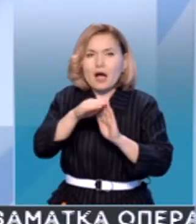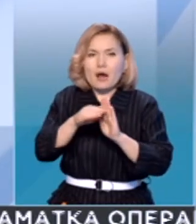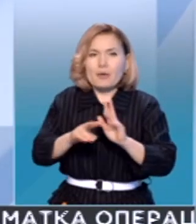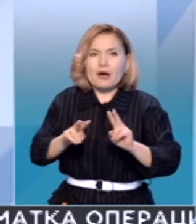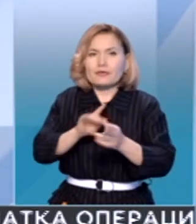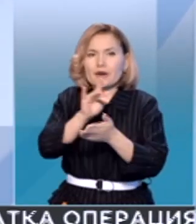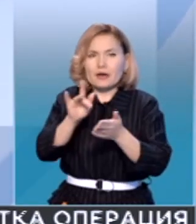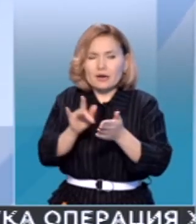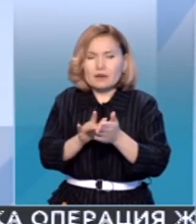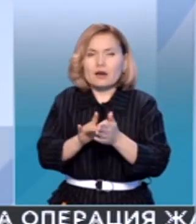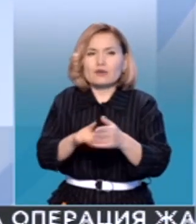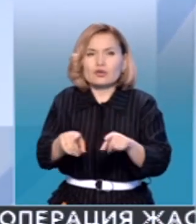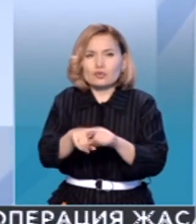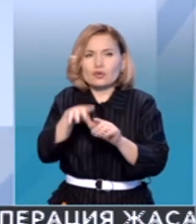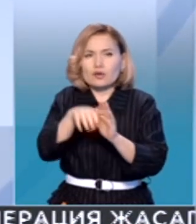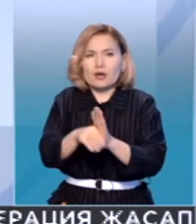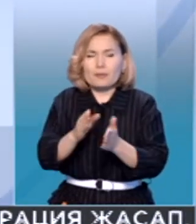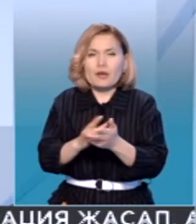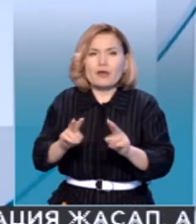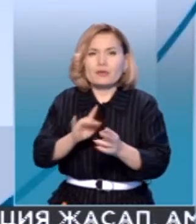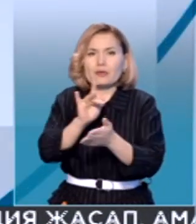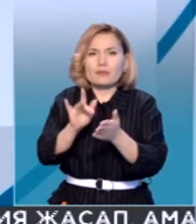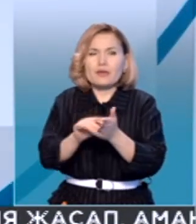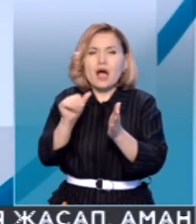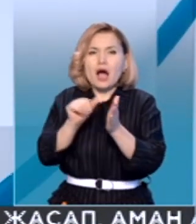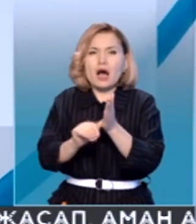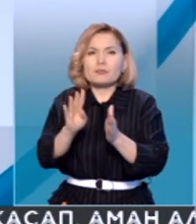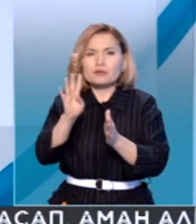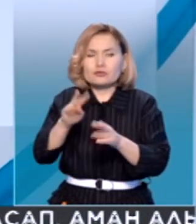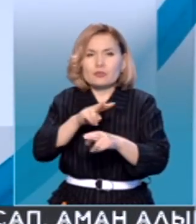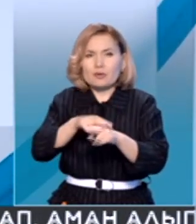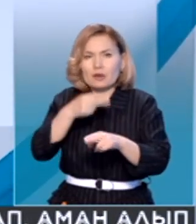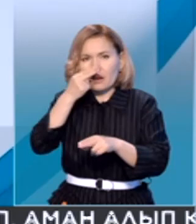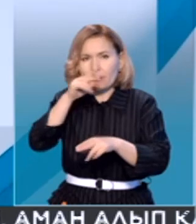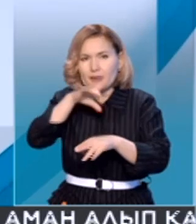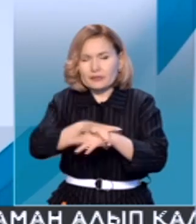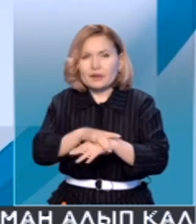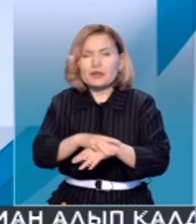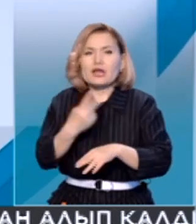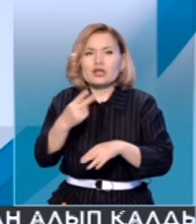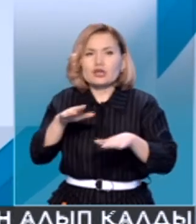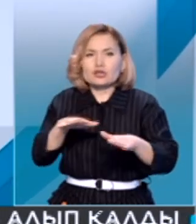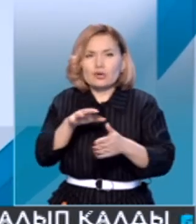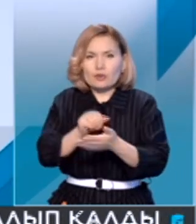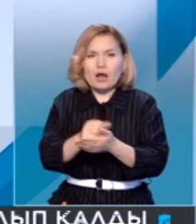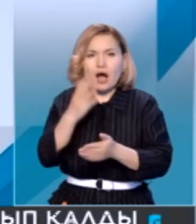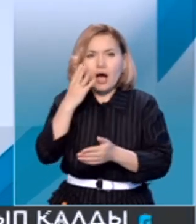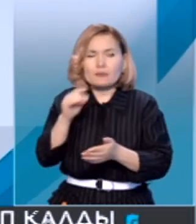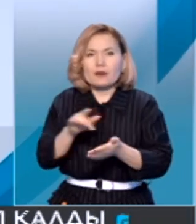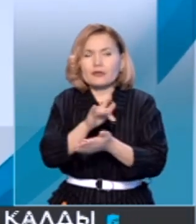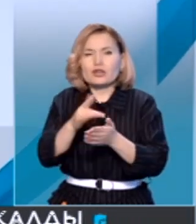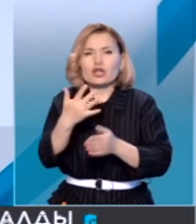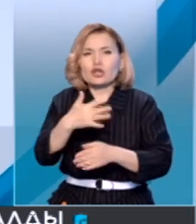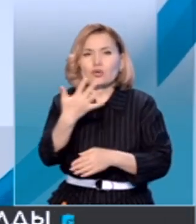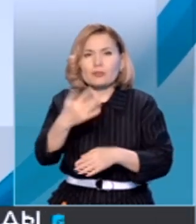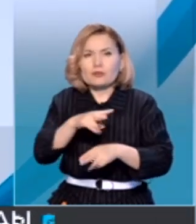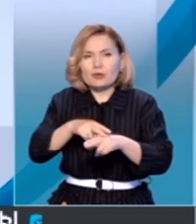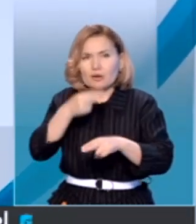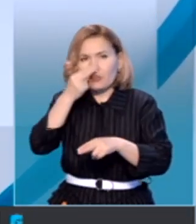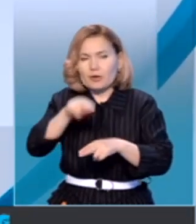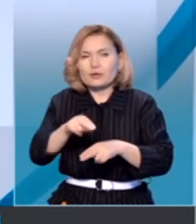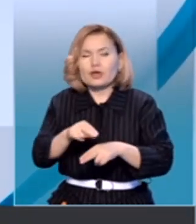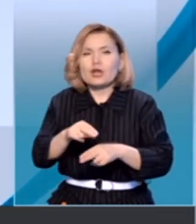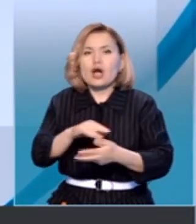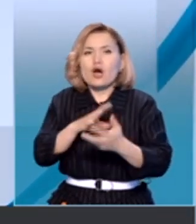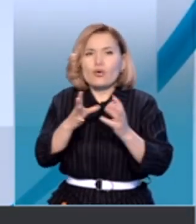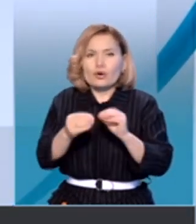Астана қаласы көш бастап тұр. Елордада 64 адам күдікке іліксе, екінші орында Алматы, онда 55 күдікті бар. Үштікті